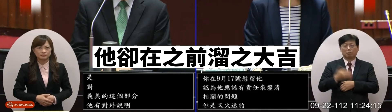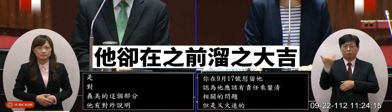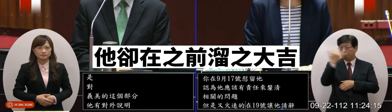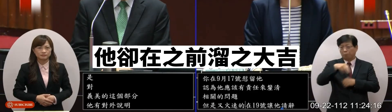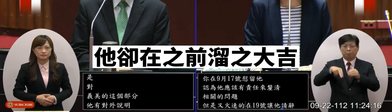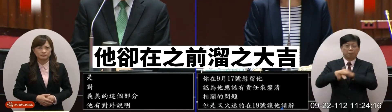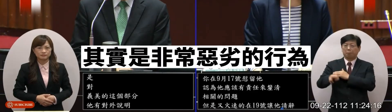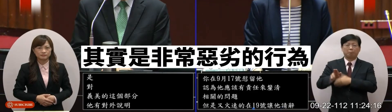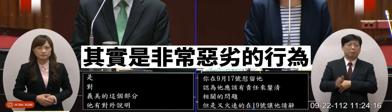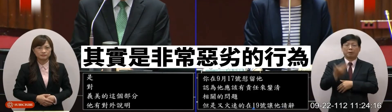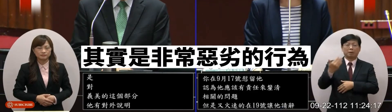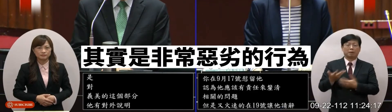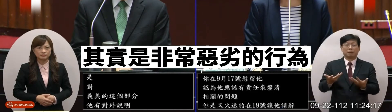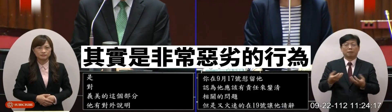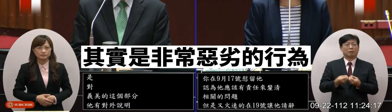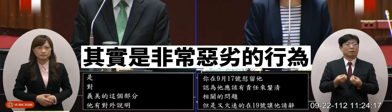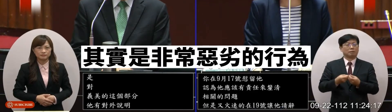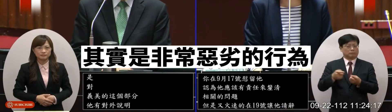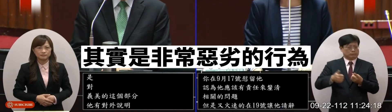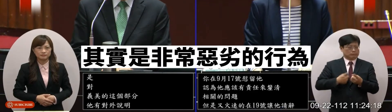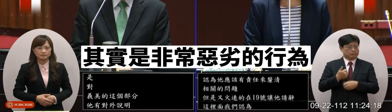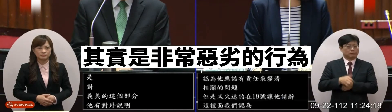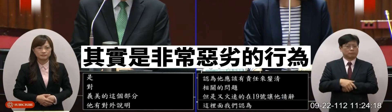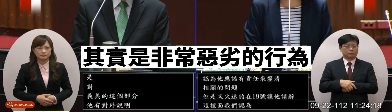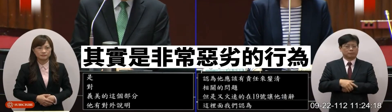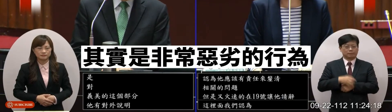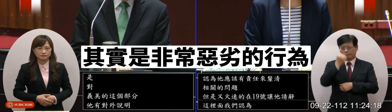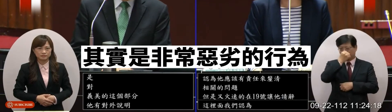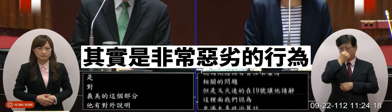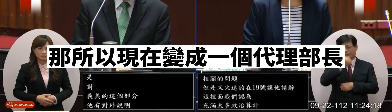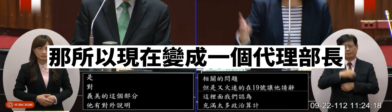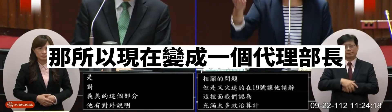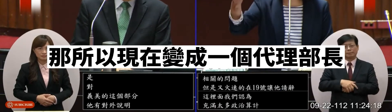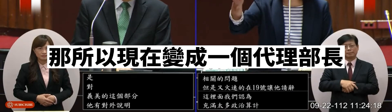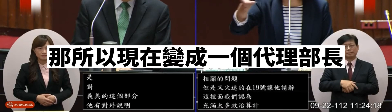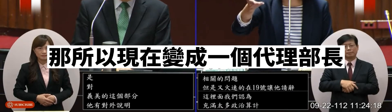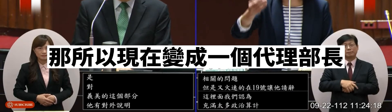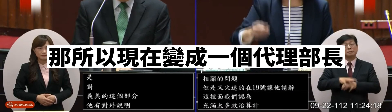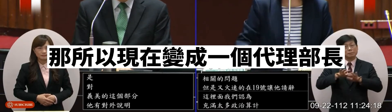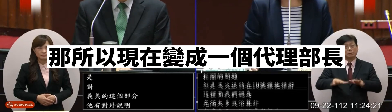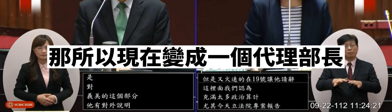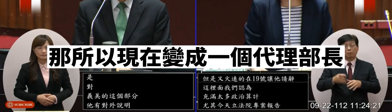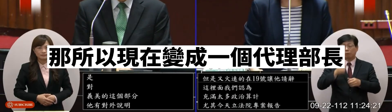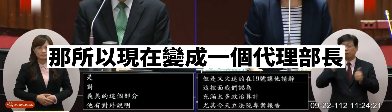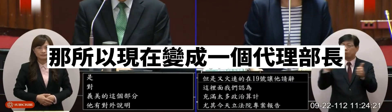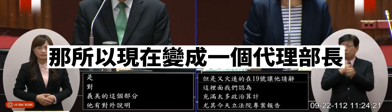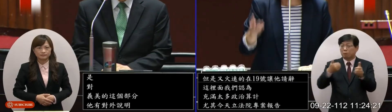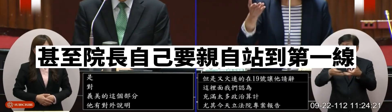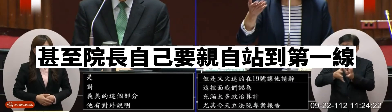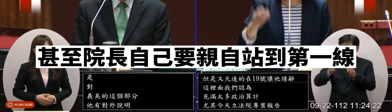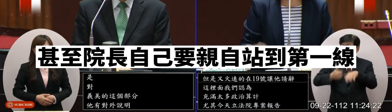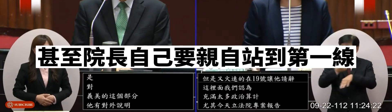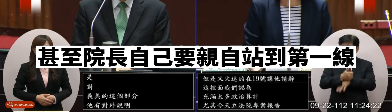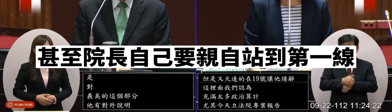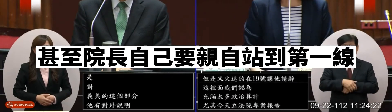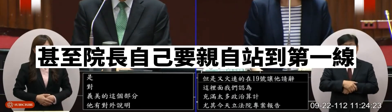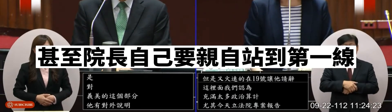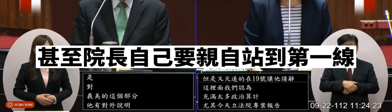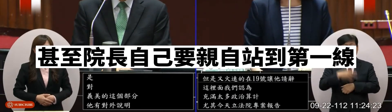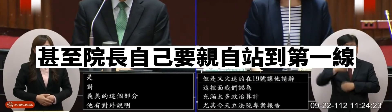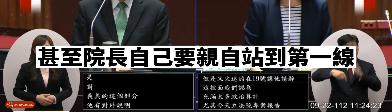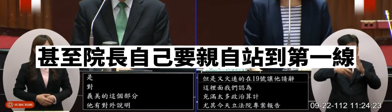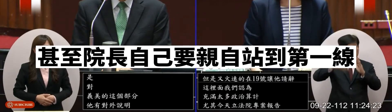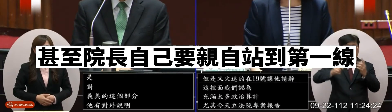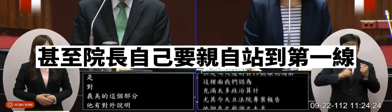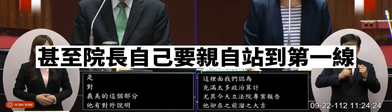溜之大吉，其实是非常恶劣的行为。那所以现在变成一个代理部长，甚至呢院